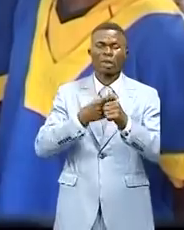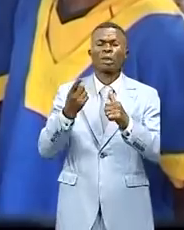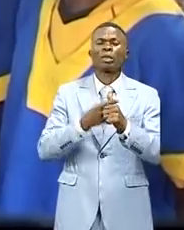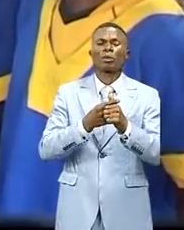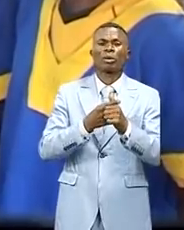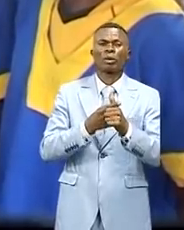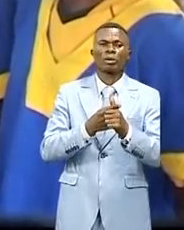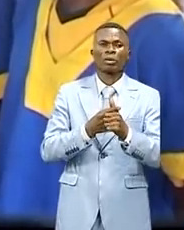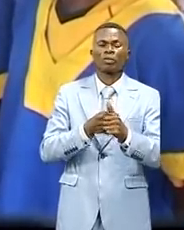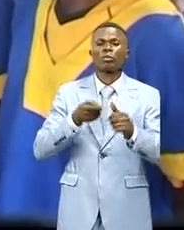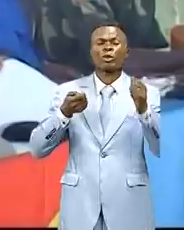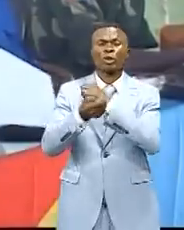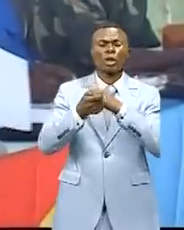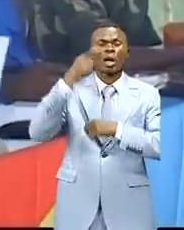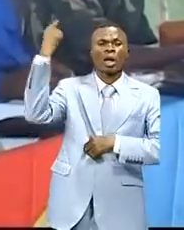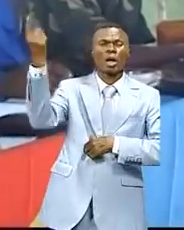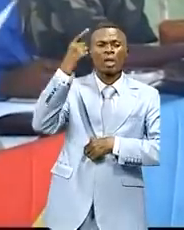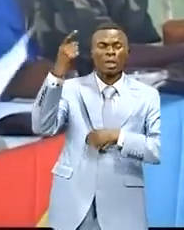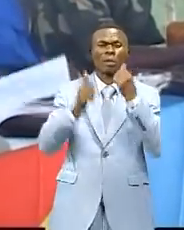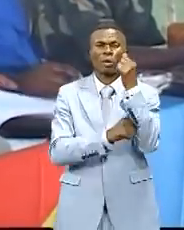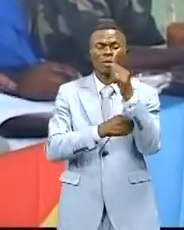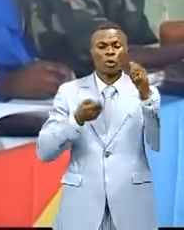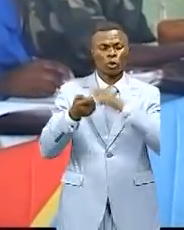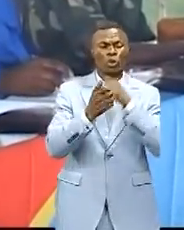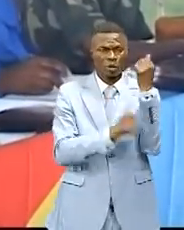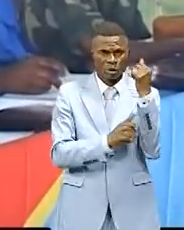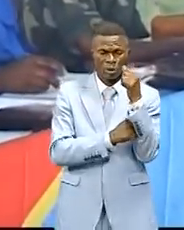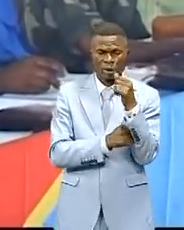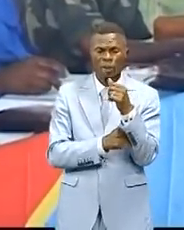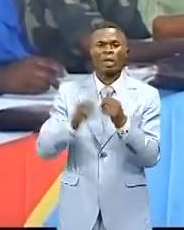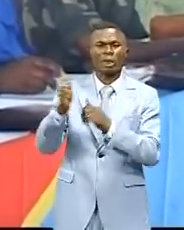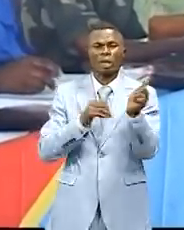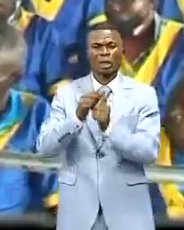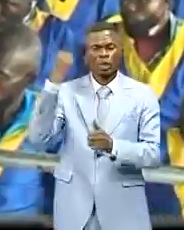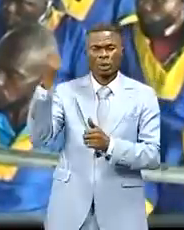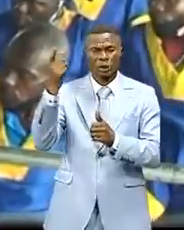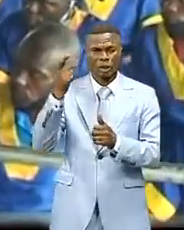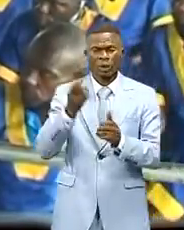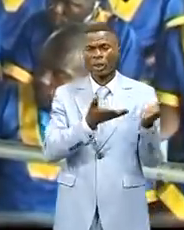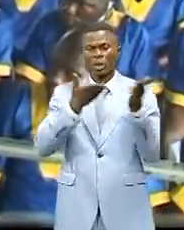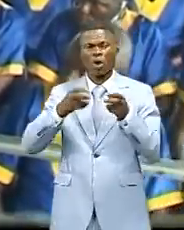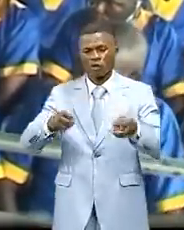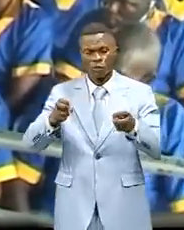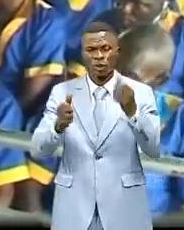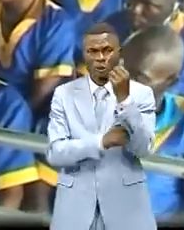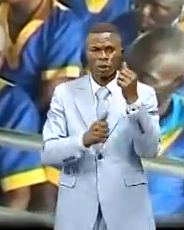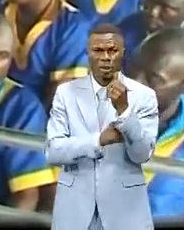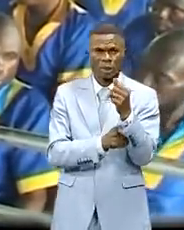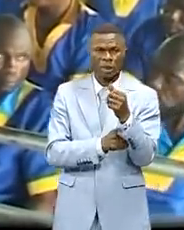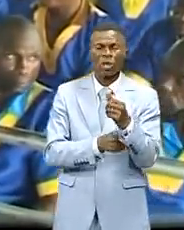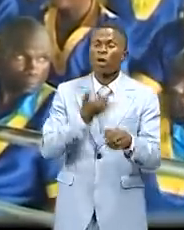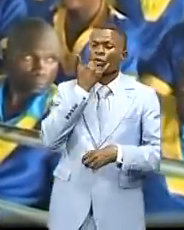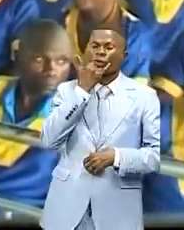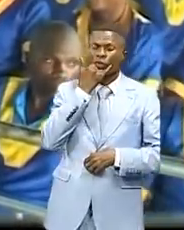des crimes contre l'humanité par m crimes contre l'humanité par transfert forcé des populations crimes contre